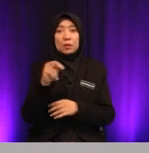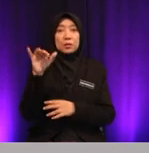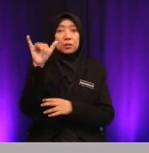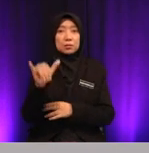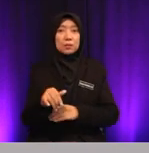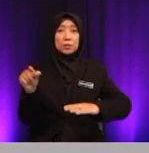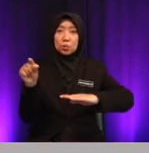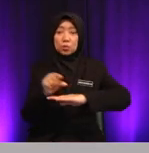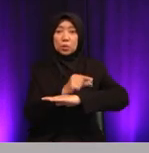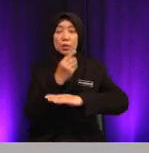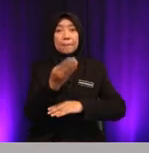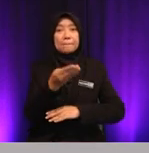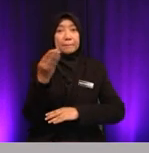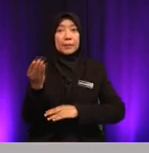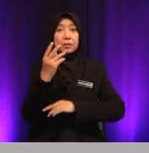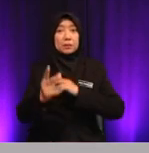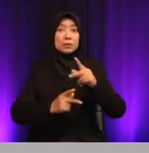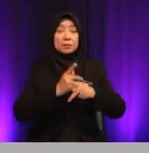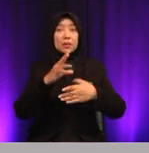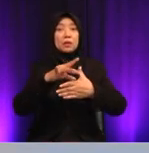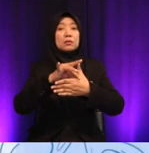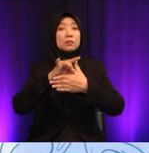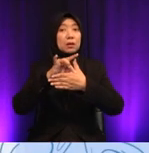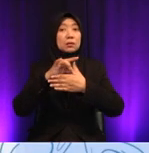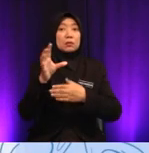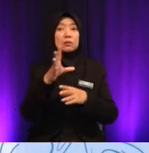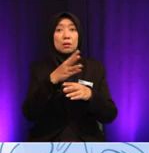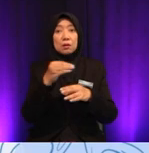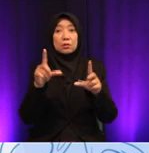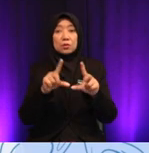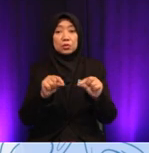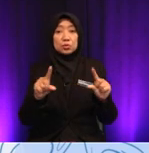bahan kimia buatan ini adalah daging dan juga sosis